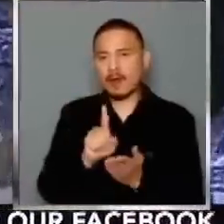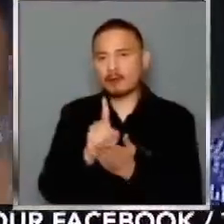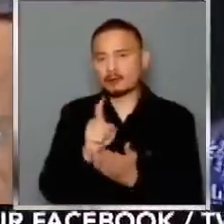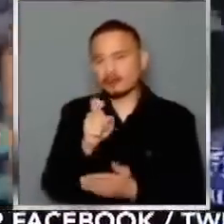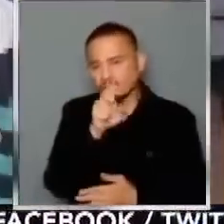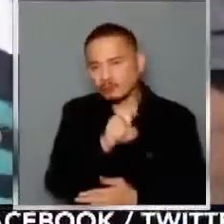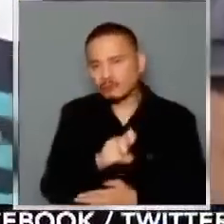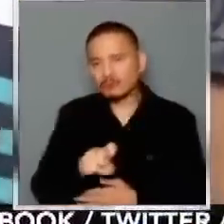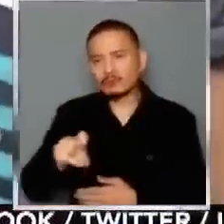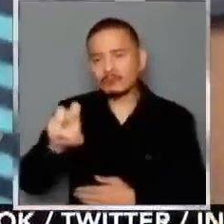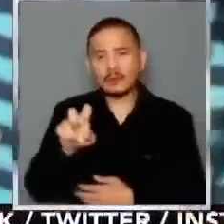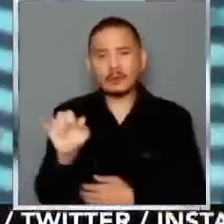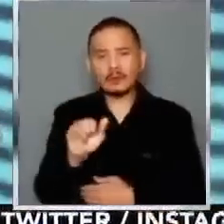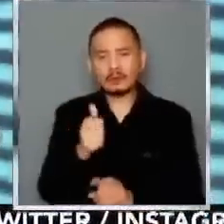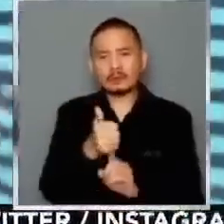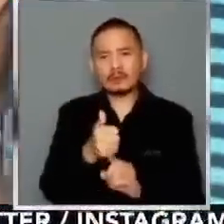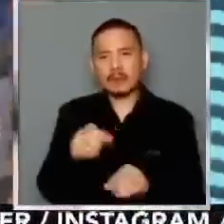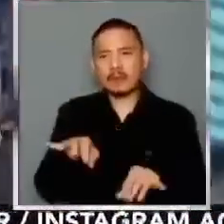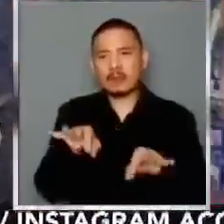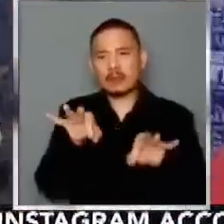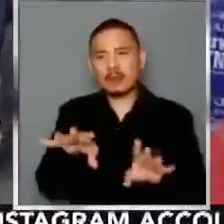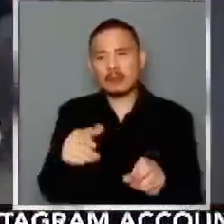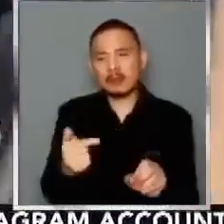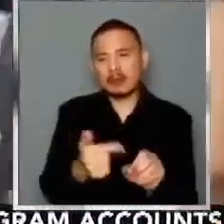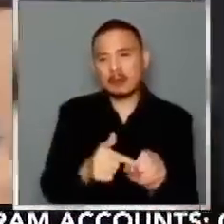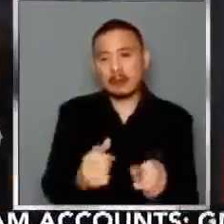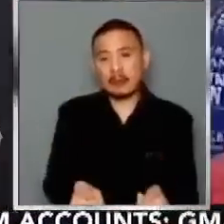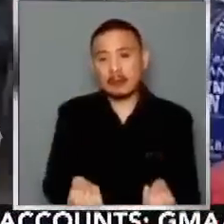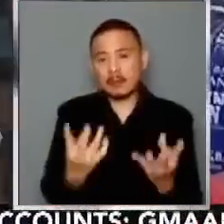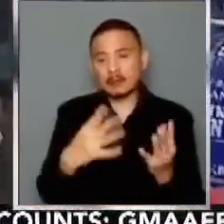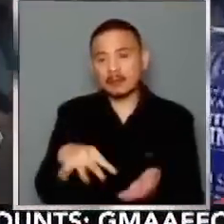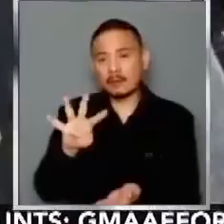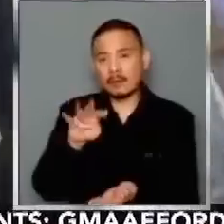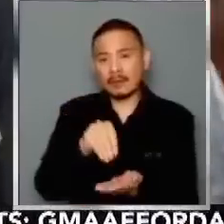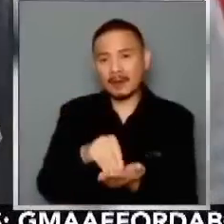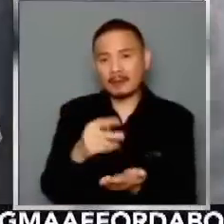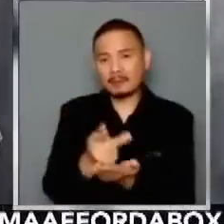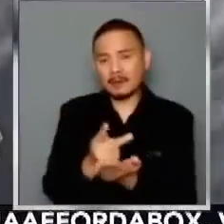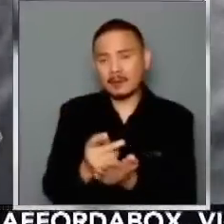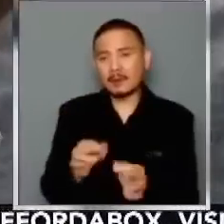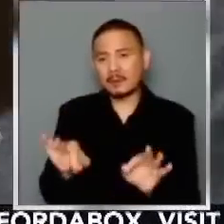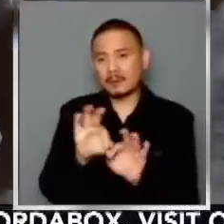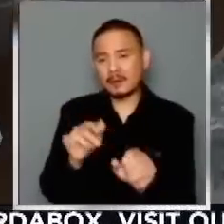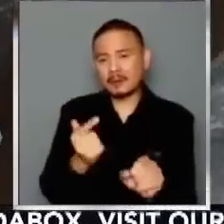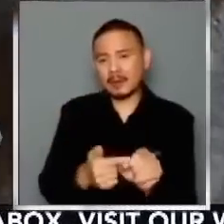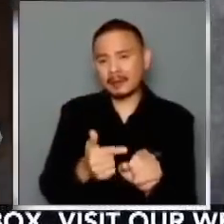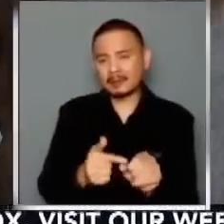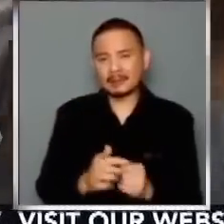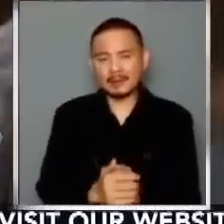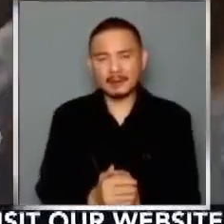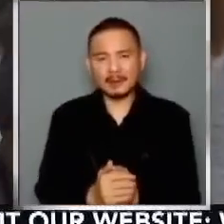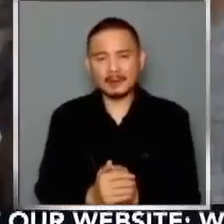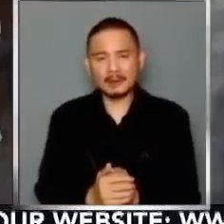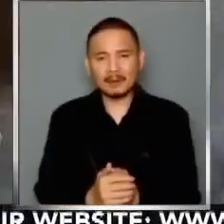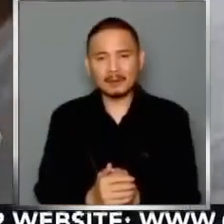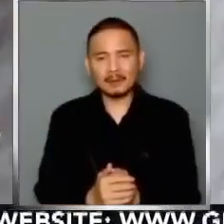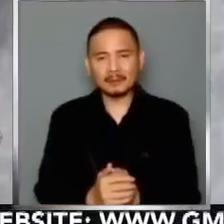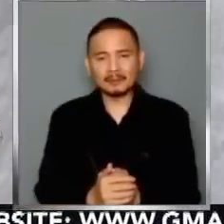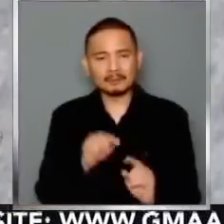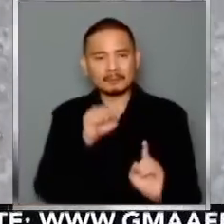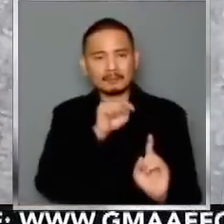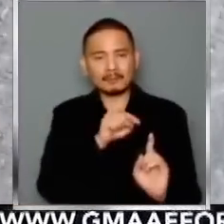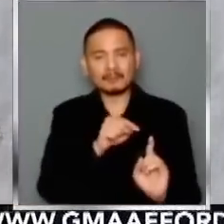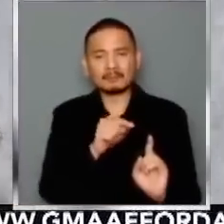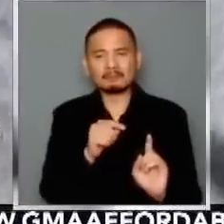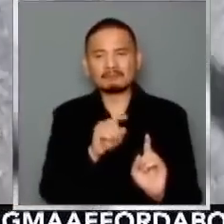panggasolina na aabot sa nais nilang mauna na sana ang lalaki dahil naaawa